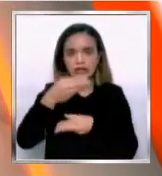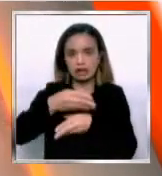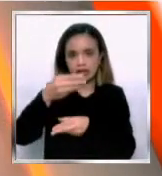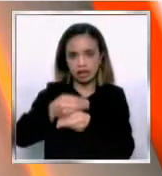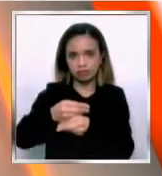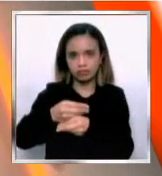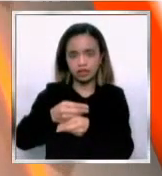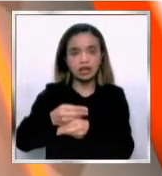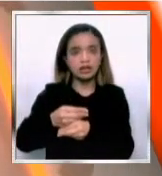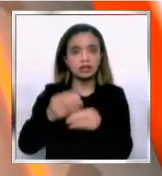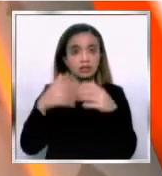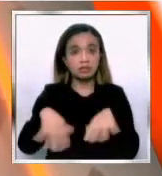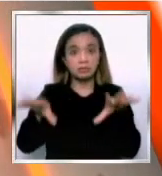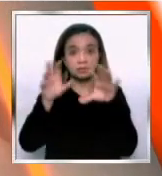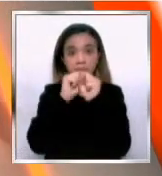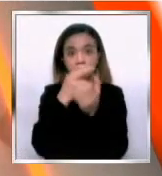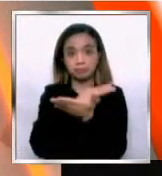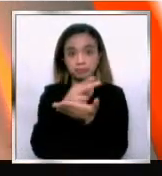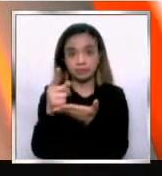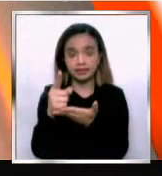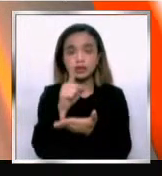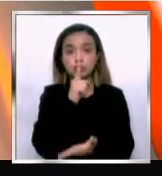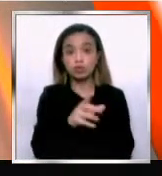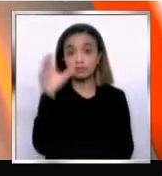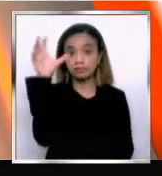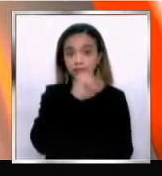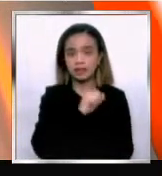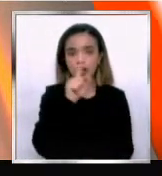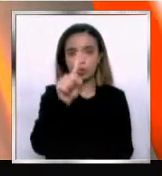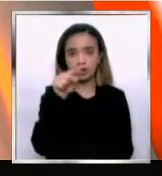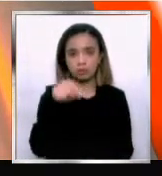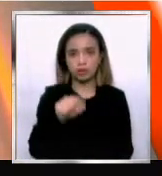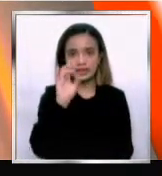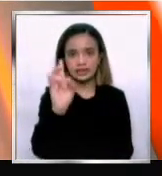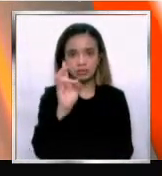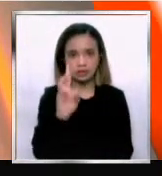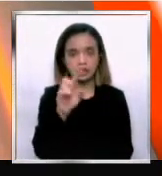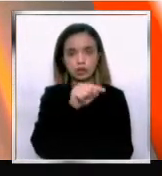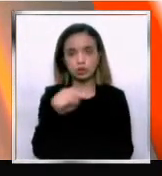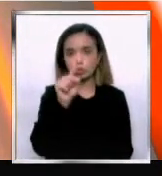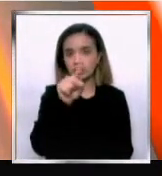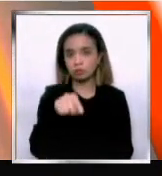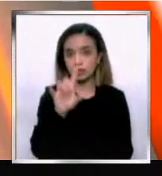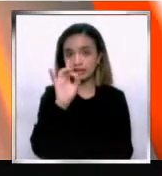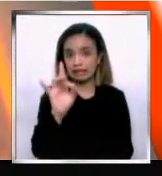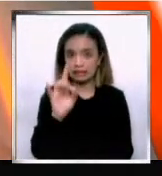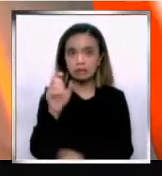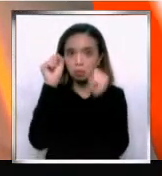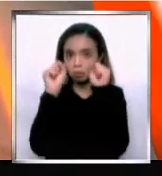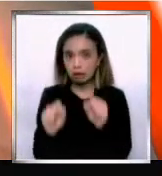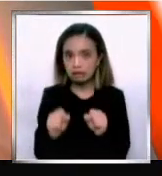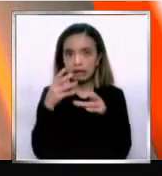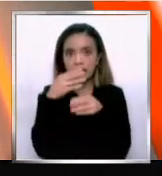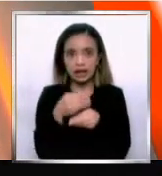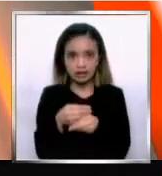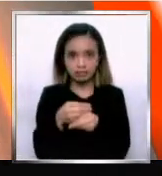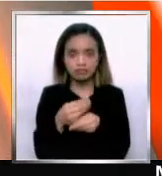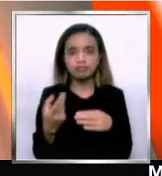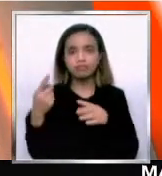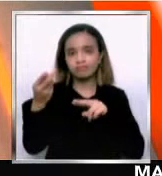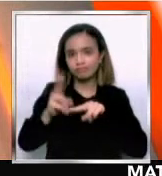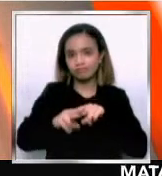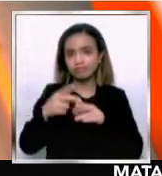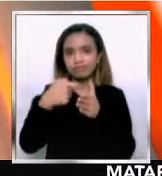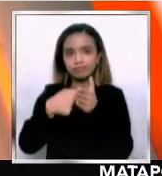kumpanyang Uni Oil, 1 peso and 70 centavos hanggang 1 peso and 80 centavos ang posibleng dagdag sa kada litro ng diesel.